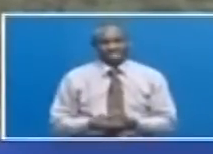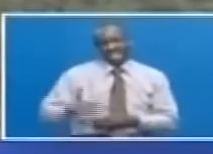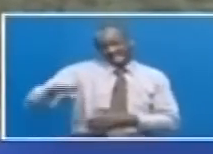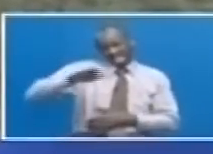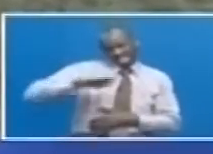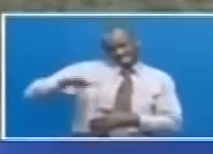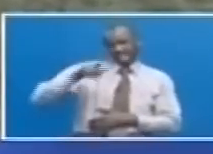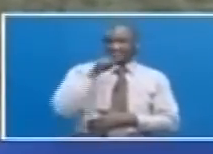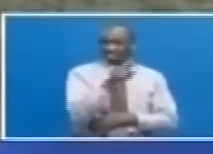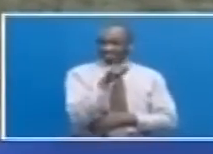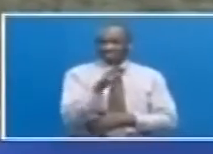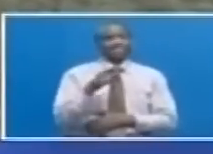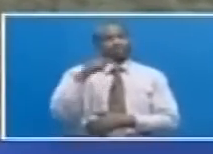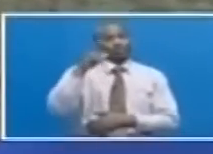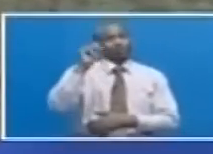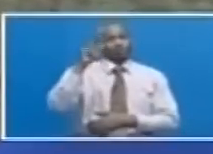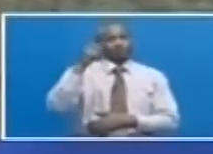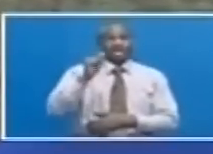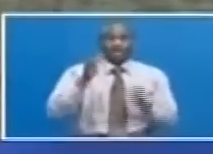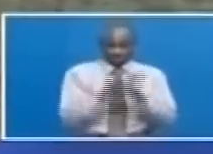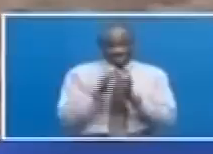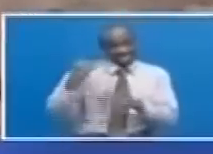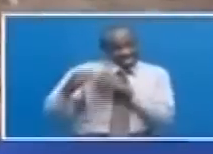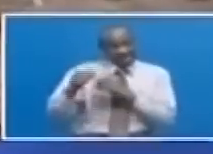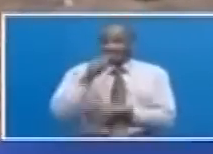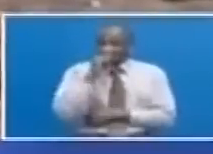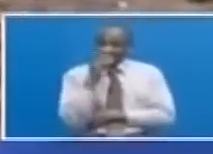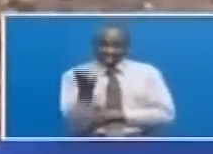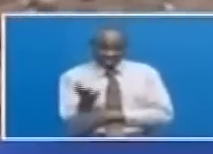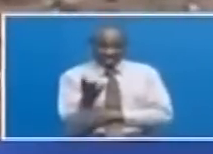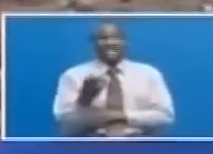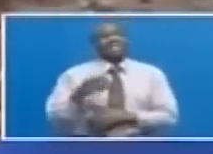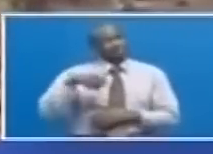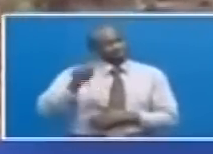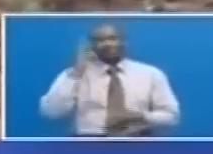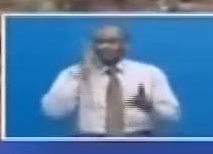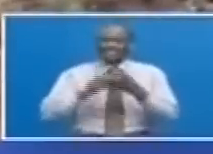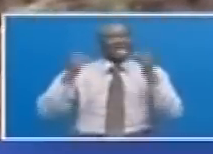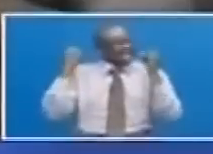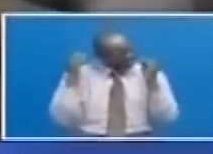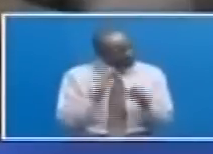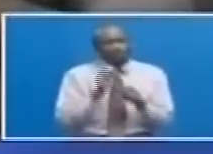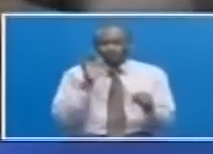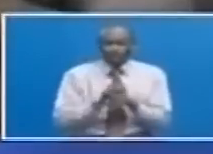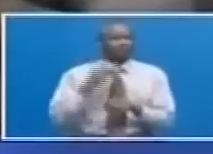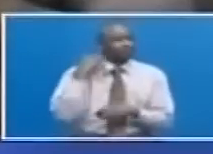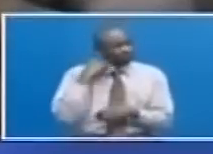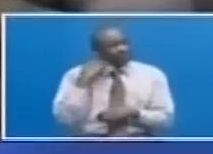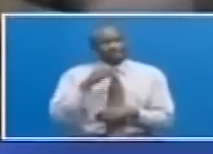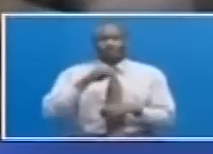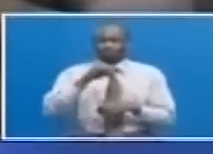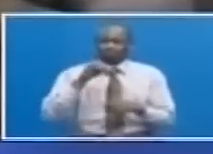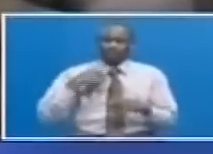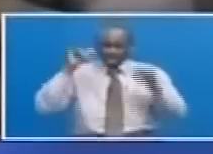Eneo la Masongora Kuria linalopakana na nchi jirani ya Tanzania limeshuhudia wizi wa mifugo na pia mauaji. Jamii